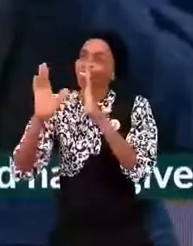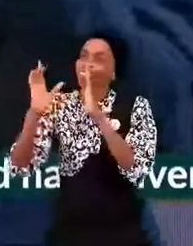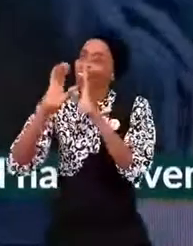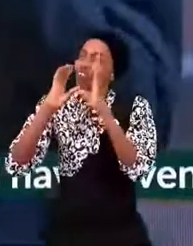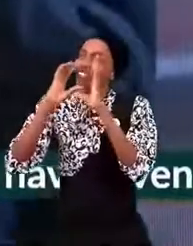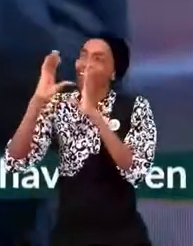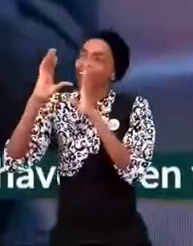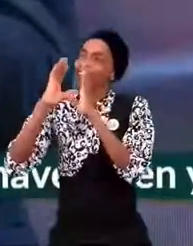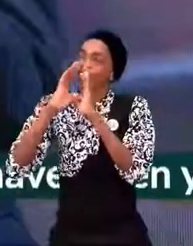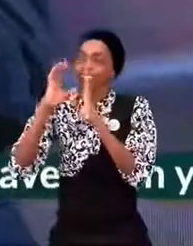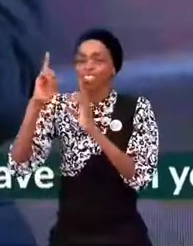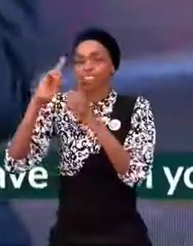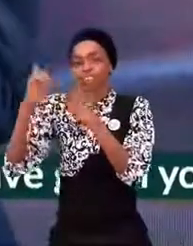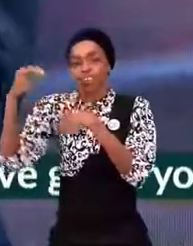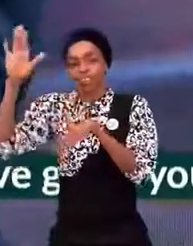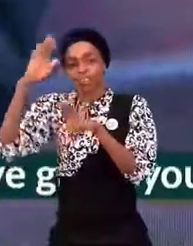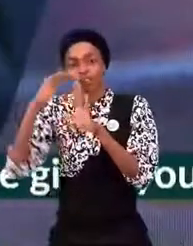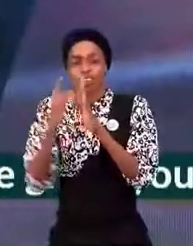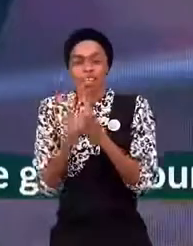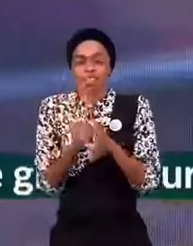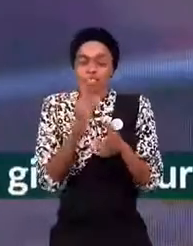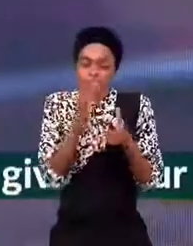Vous qui avez amené des gens qui ont des problèmes,